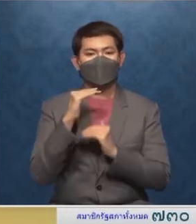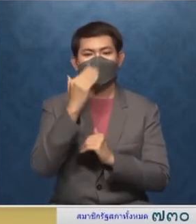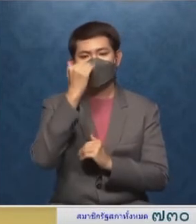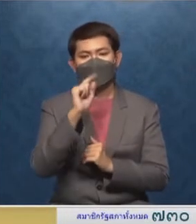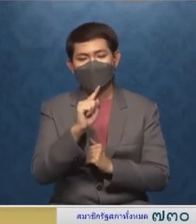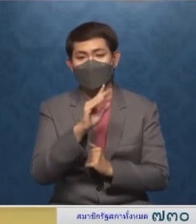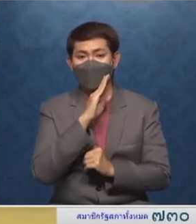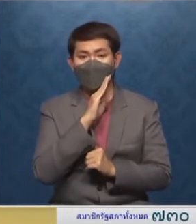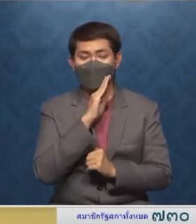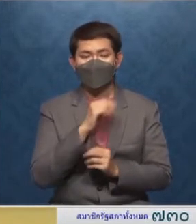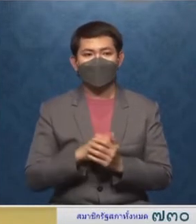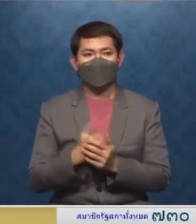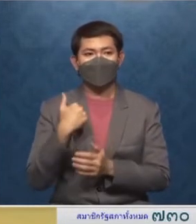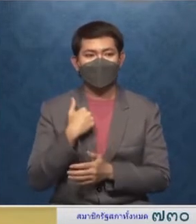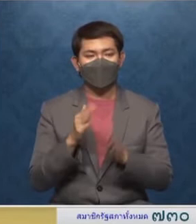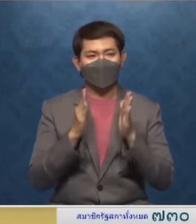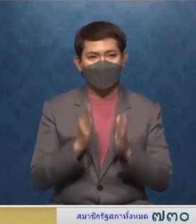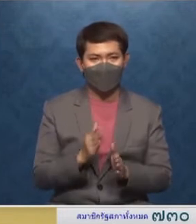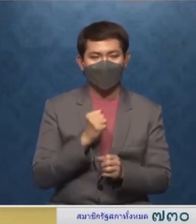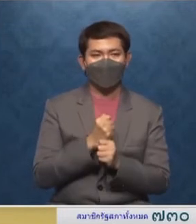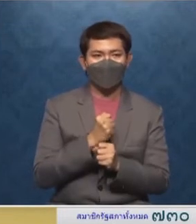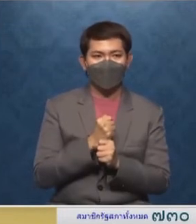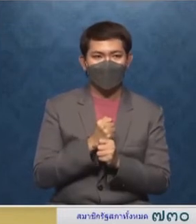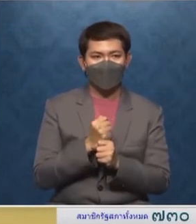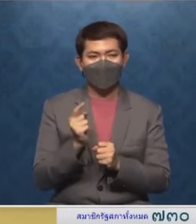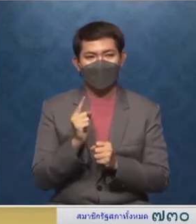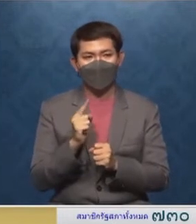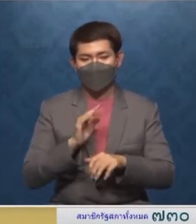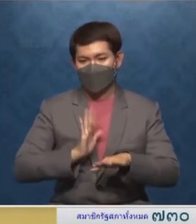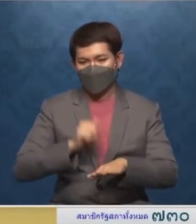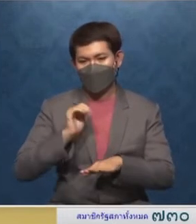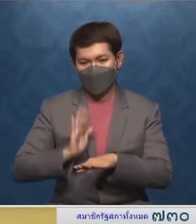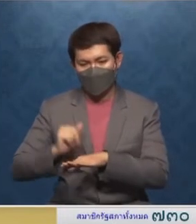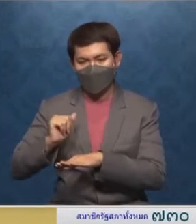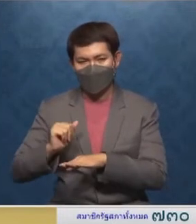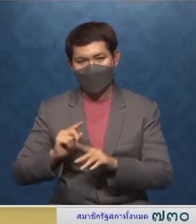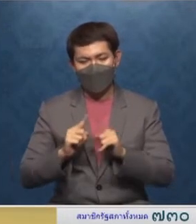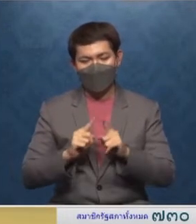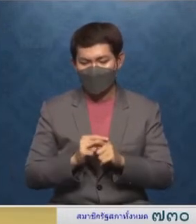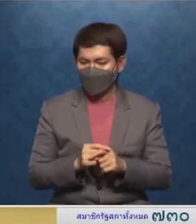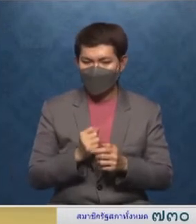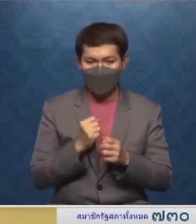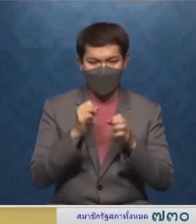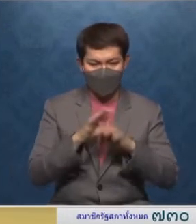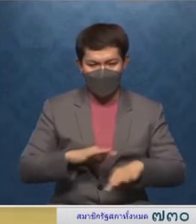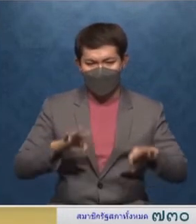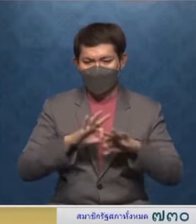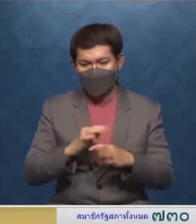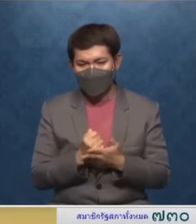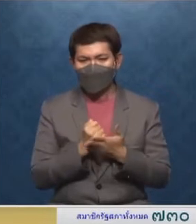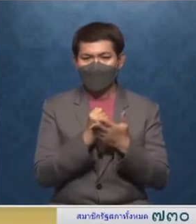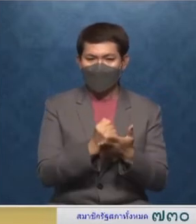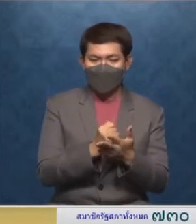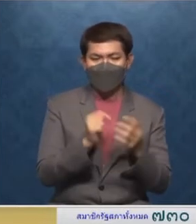าเกิดว่ามีบุคลากรที่เก่งมากๆแล้วก็เป็นหัวใจสำคัญของ